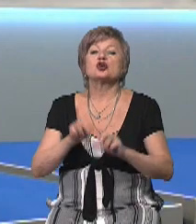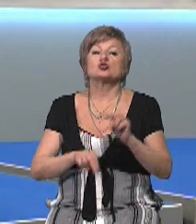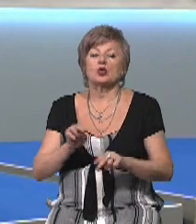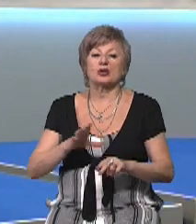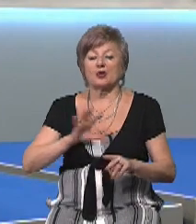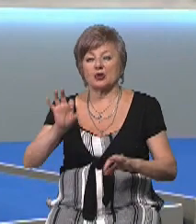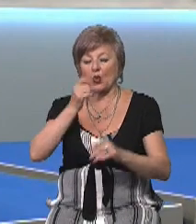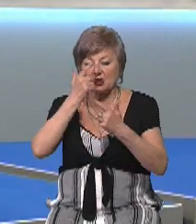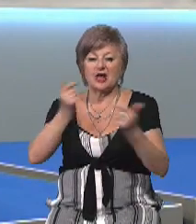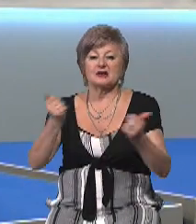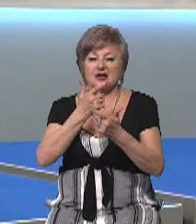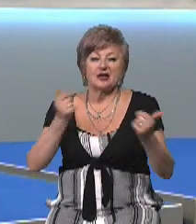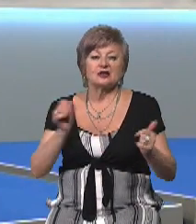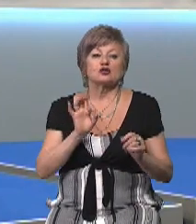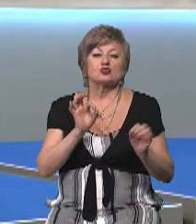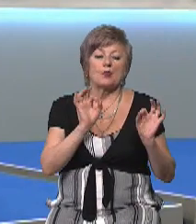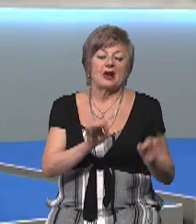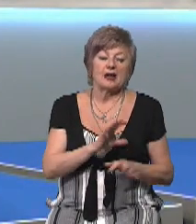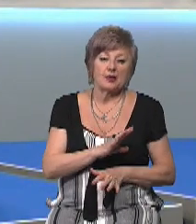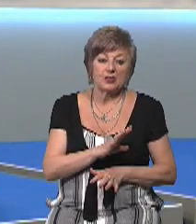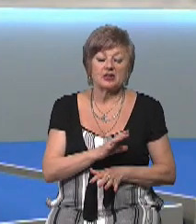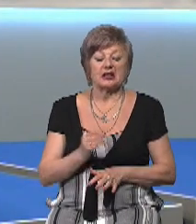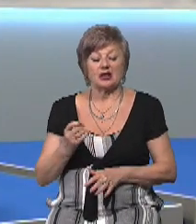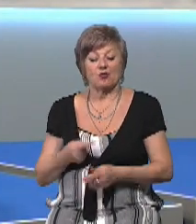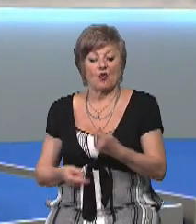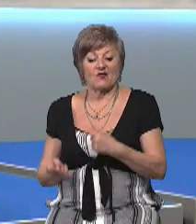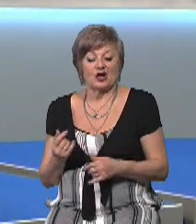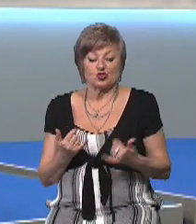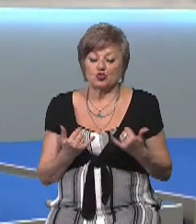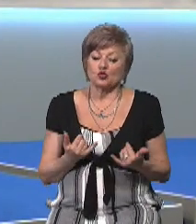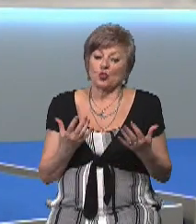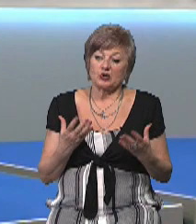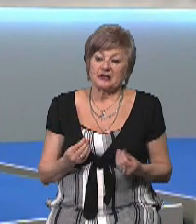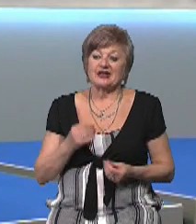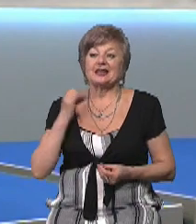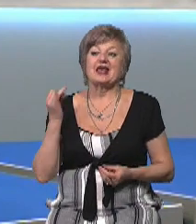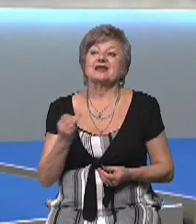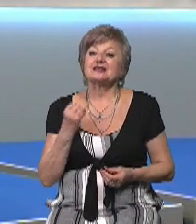розвінчення ось цих певних міфів. І повертаючись до сьогодення, знову ж таки, історія – це